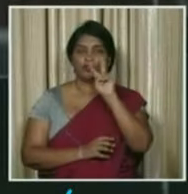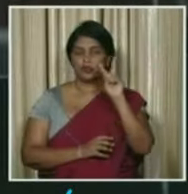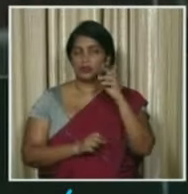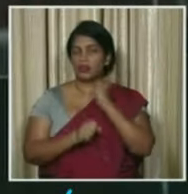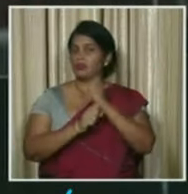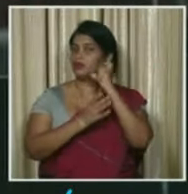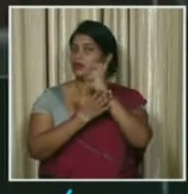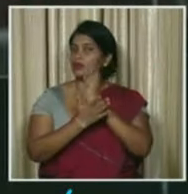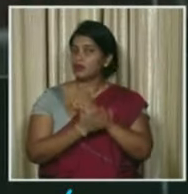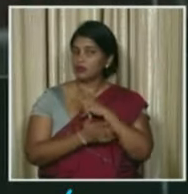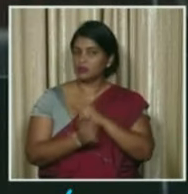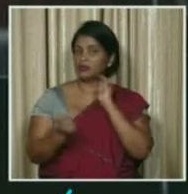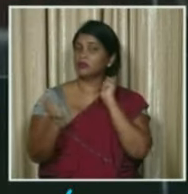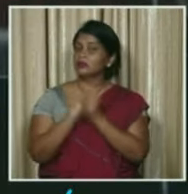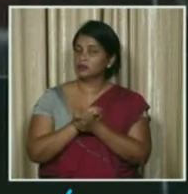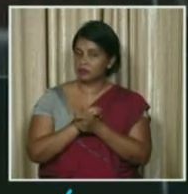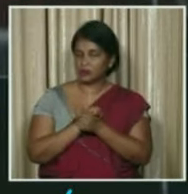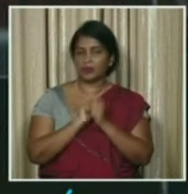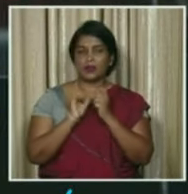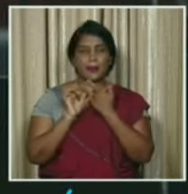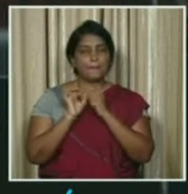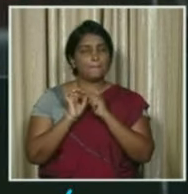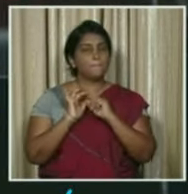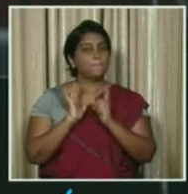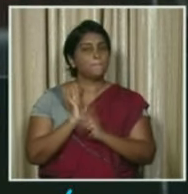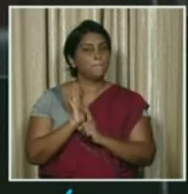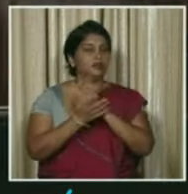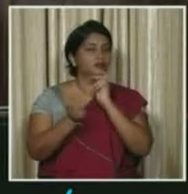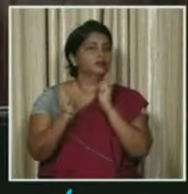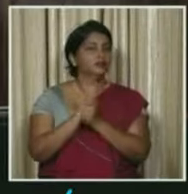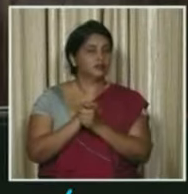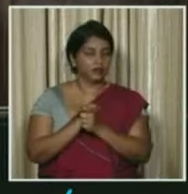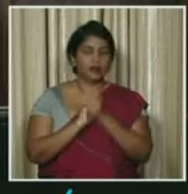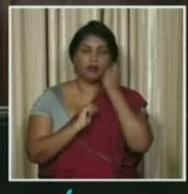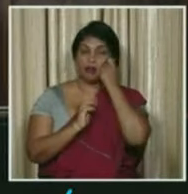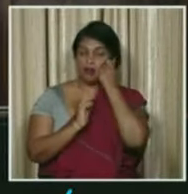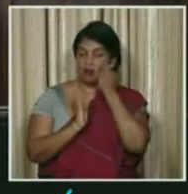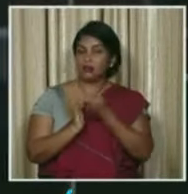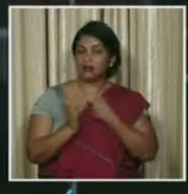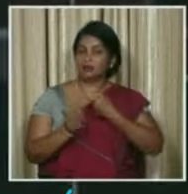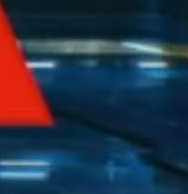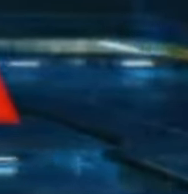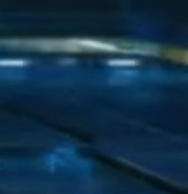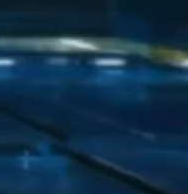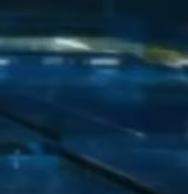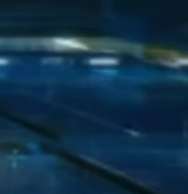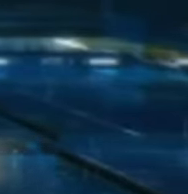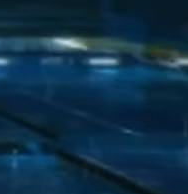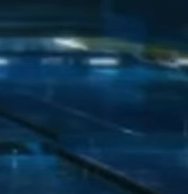ආණ්ඩුක්‍රම ව්‍යවස්ථා සංශෝධන පනත් කෙටුම්පත මම ඉදිරිපත් කරමි. යෝජනාව මම ස්ථිර කරමි.